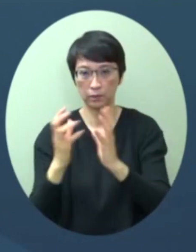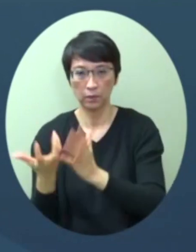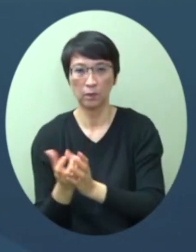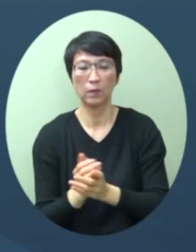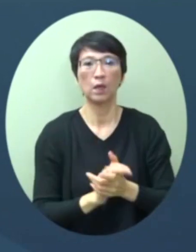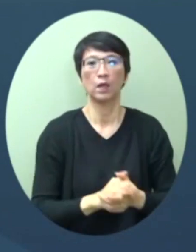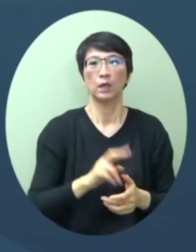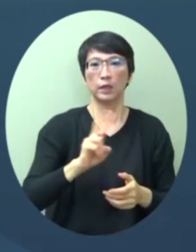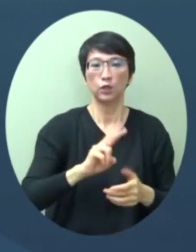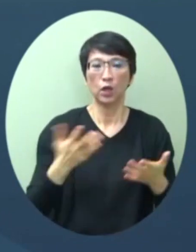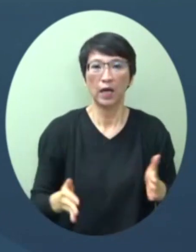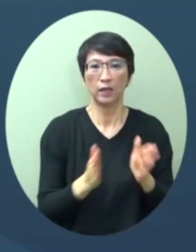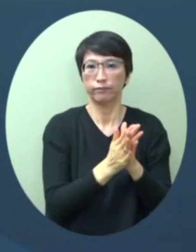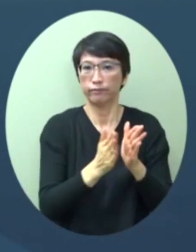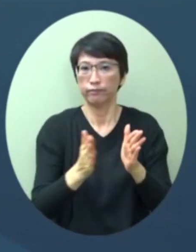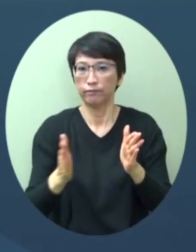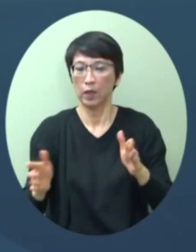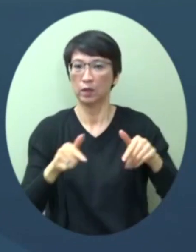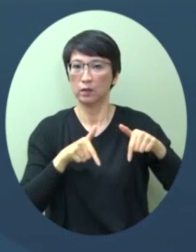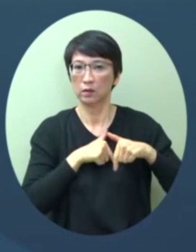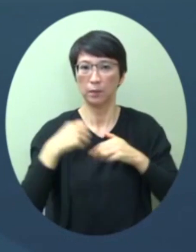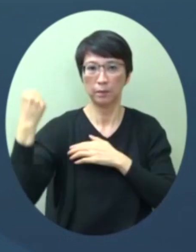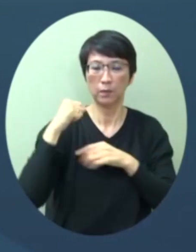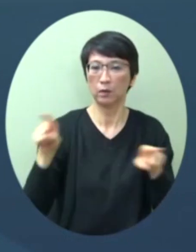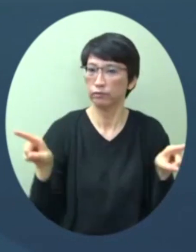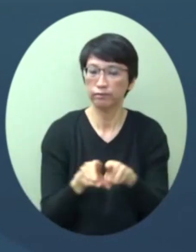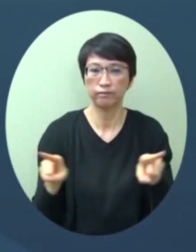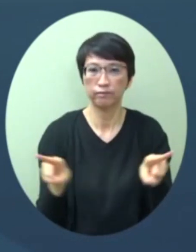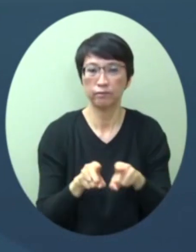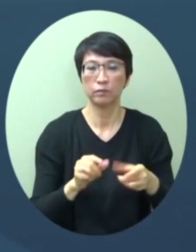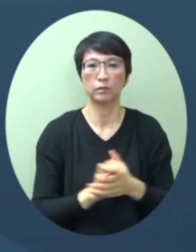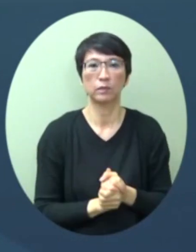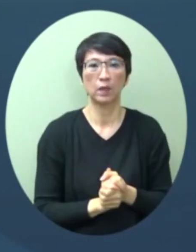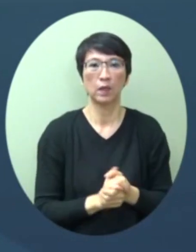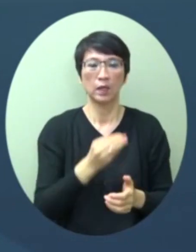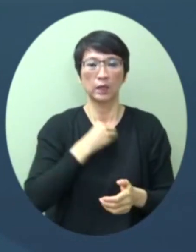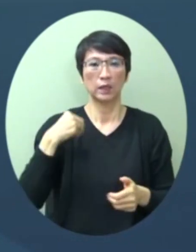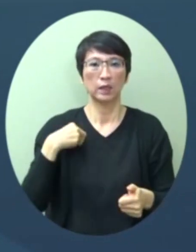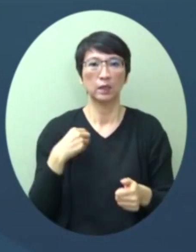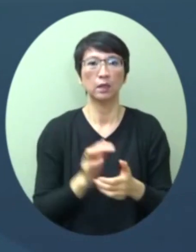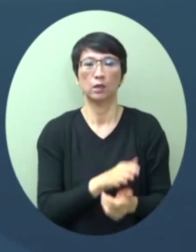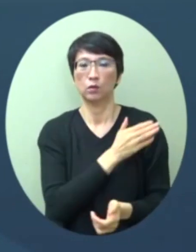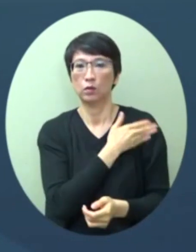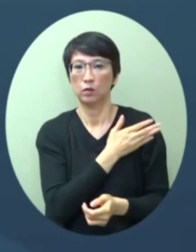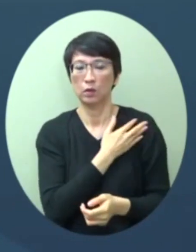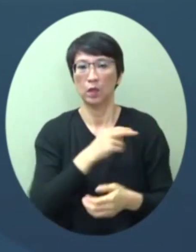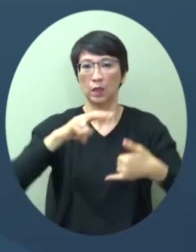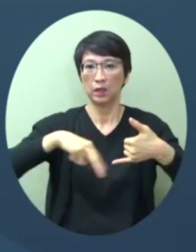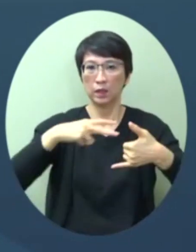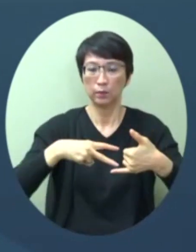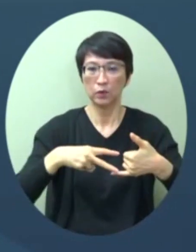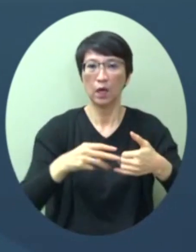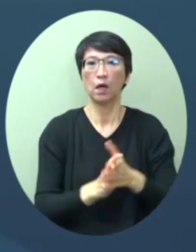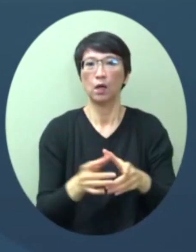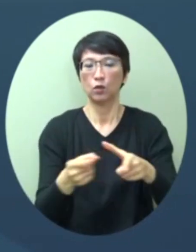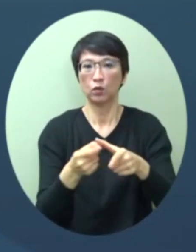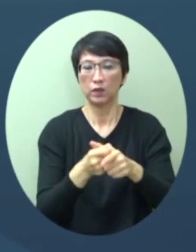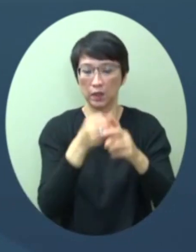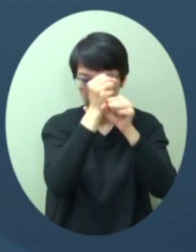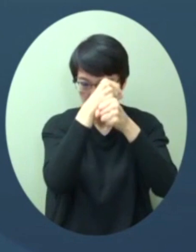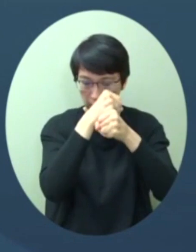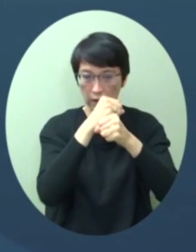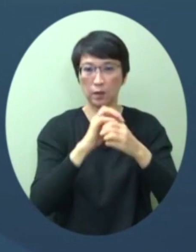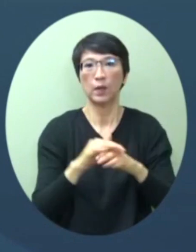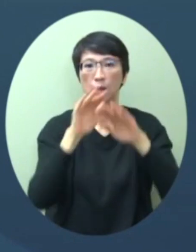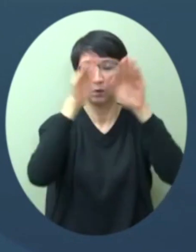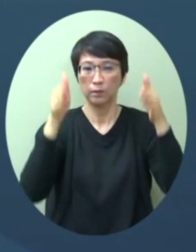都是在这段时间同心协力连同我们的医护人员检测人员承办商化验所